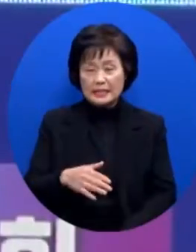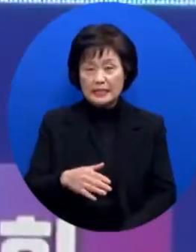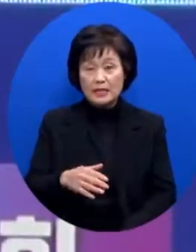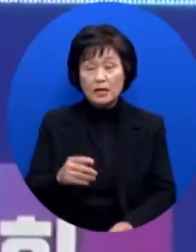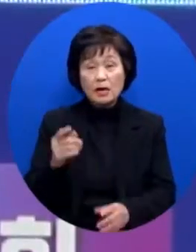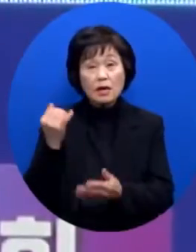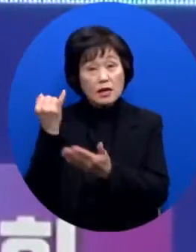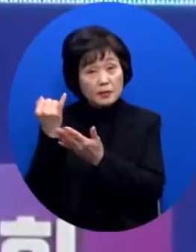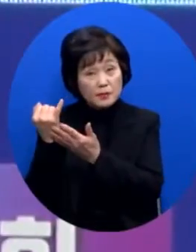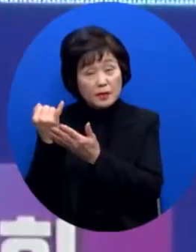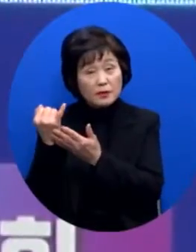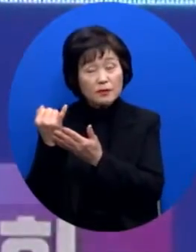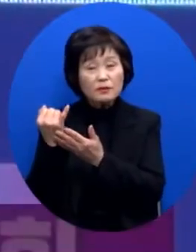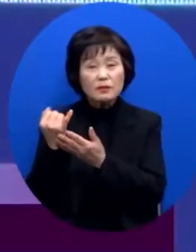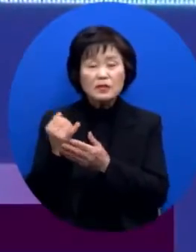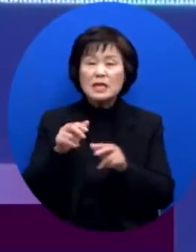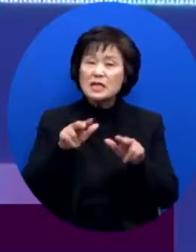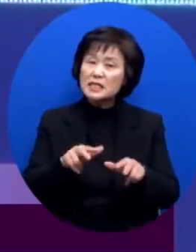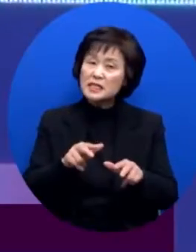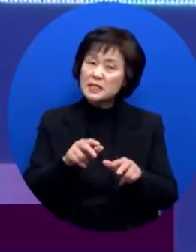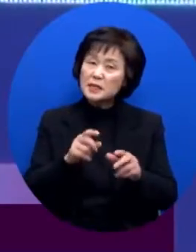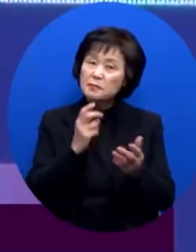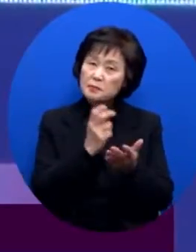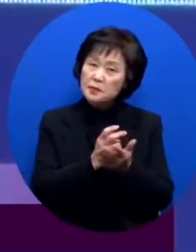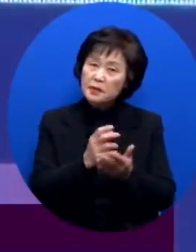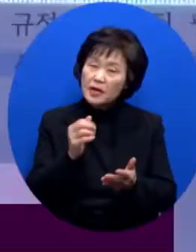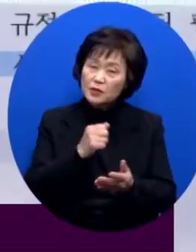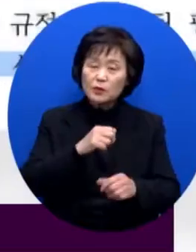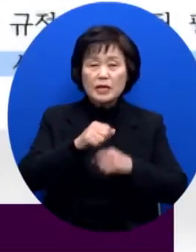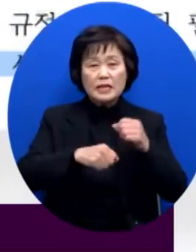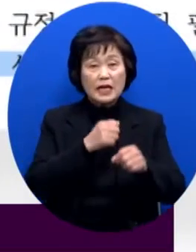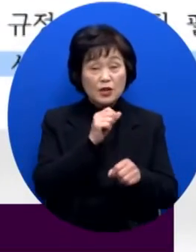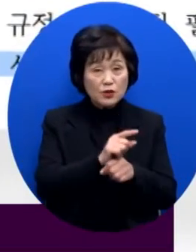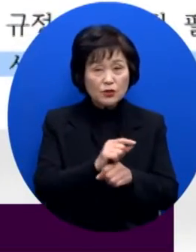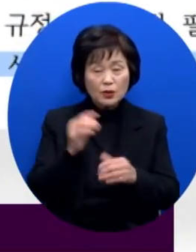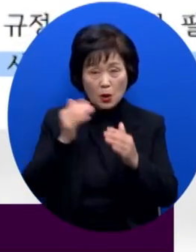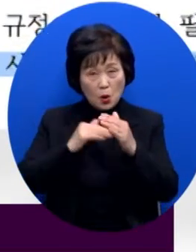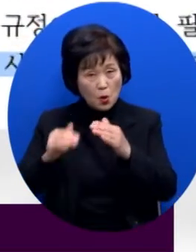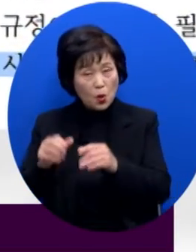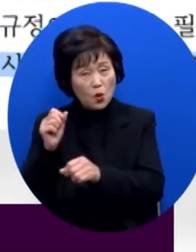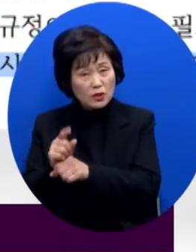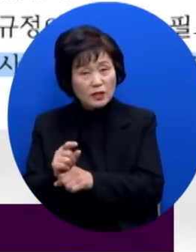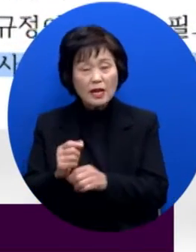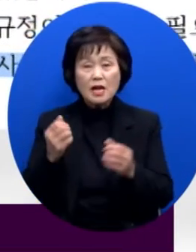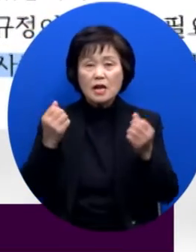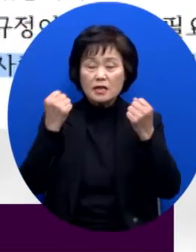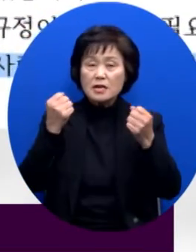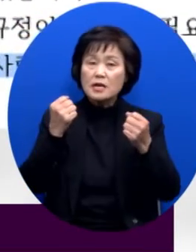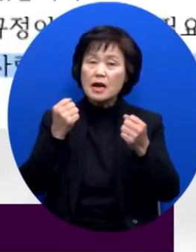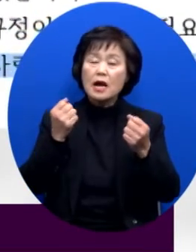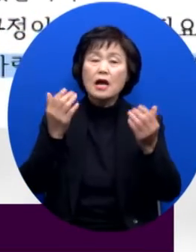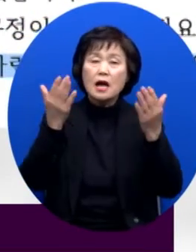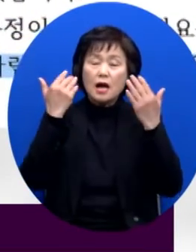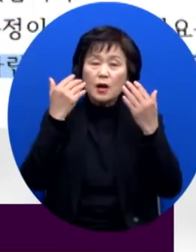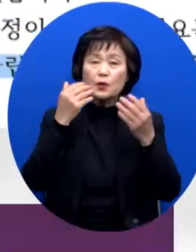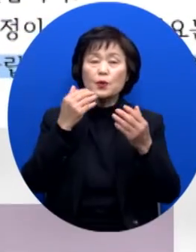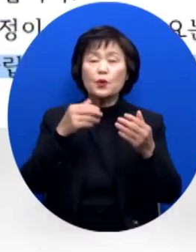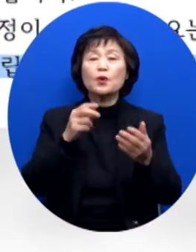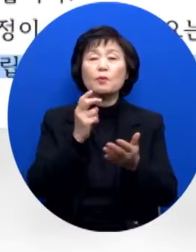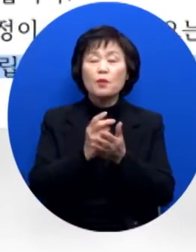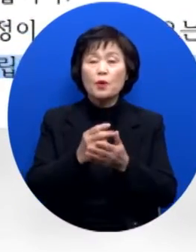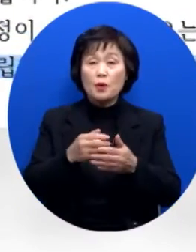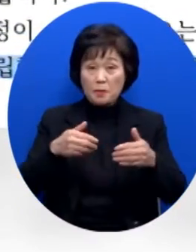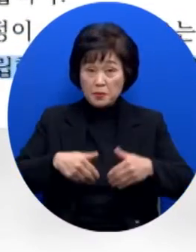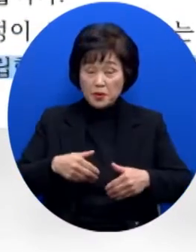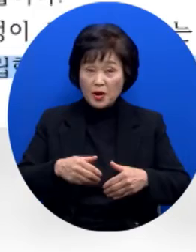심상정 후보는 현행 4 악법으로 자율성과 공공성에 건강한 사악 을 이룰 필요가 있다며 유일하게